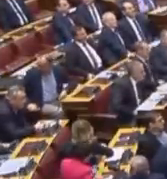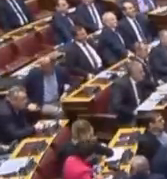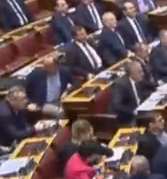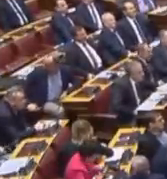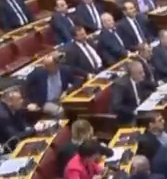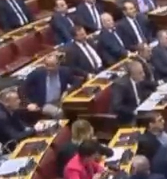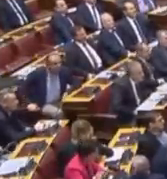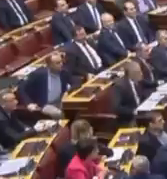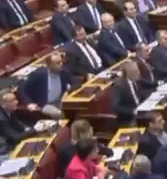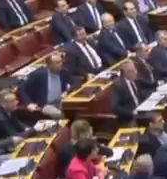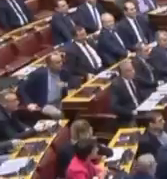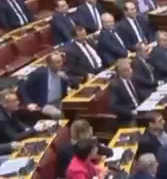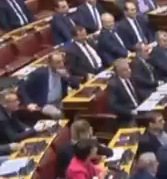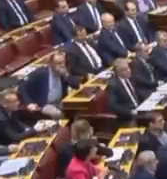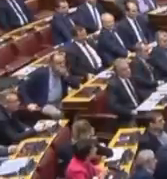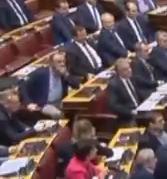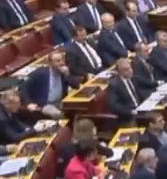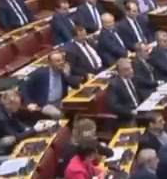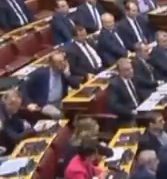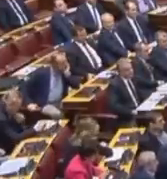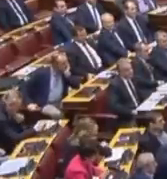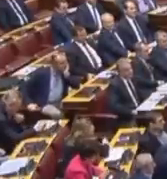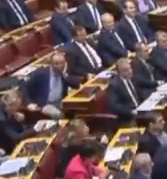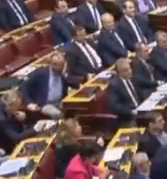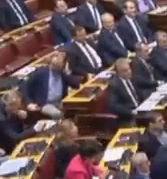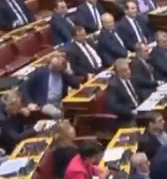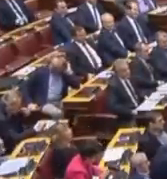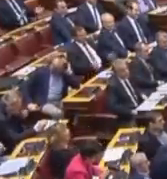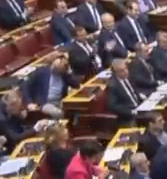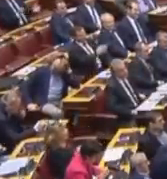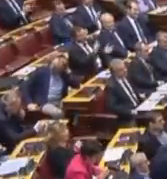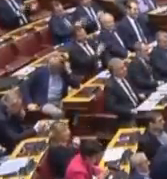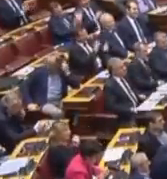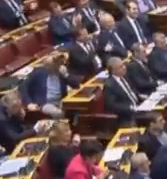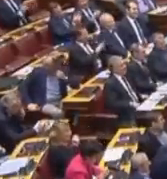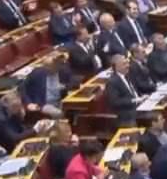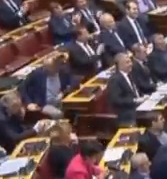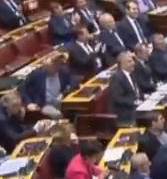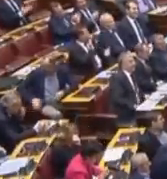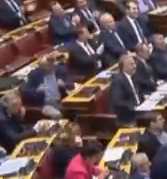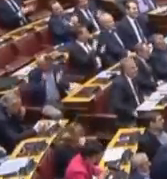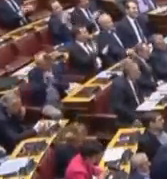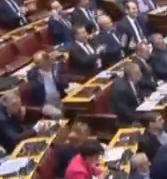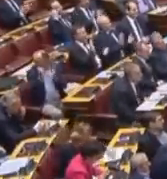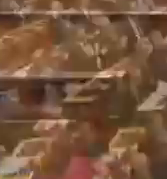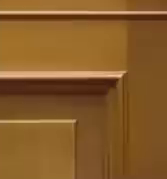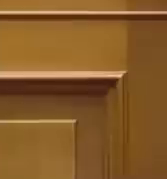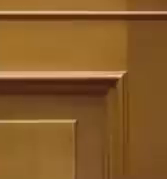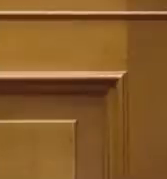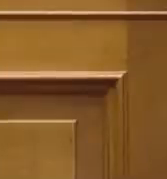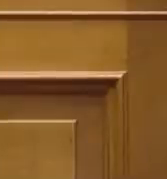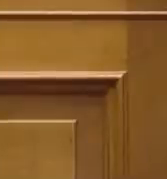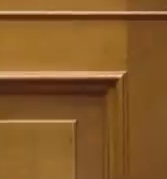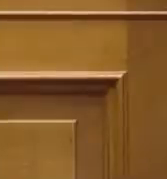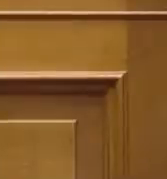Επειδή είναι επίγον... Θέλετε να απαντήσετε στον κύριο Τσίπρα για το Σκοπιανό. Το... Μπορείτε να πάρετε το λόγο. Γιατί